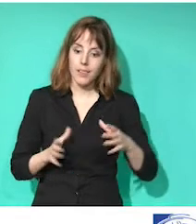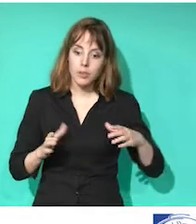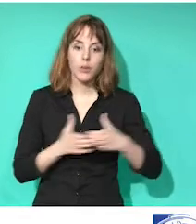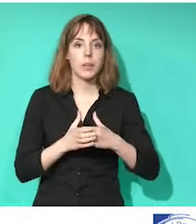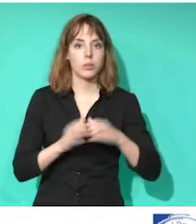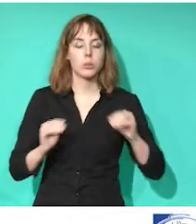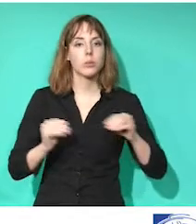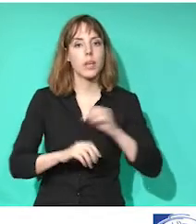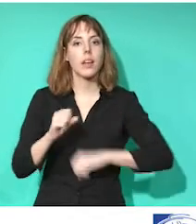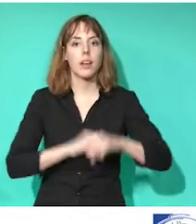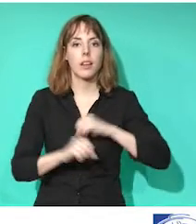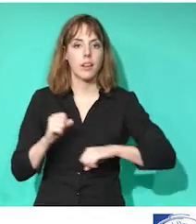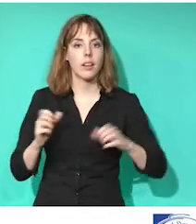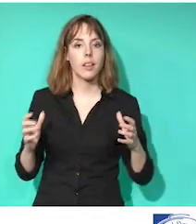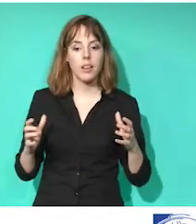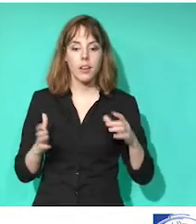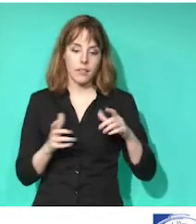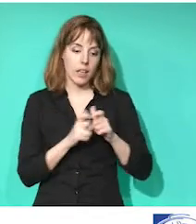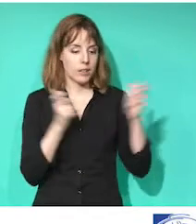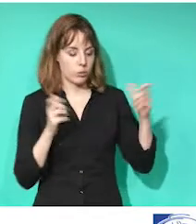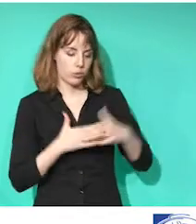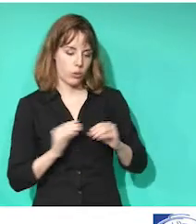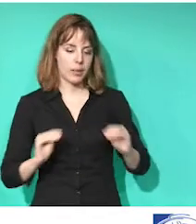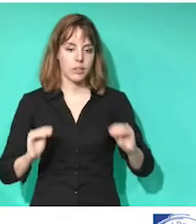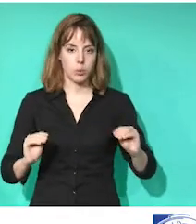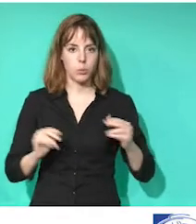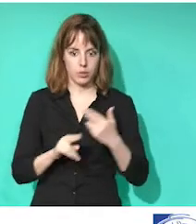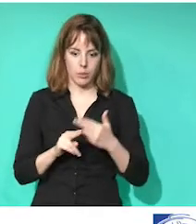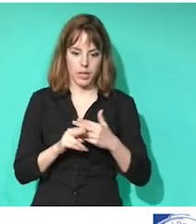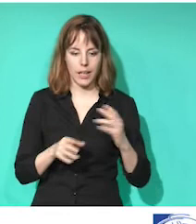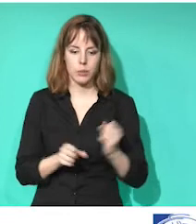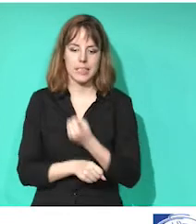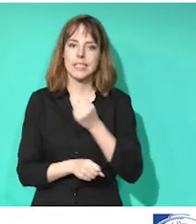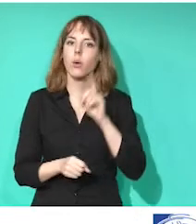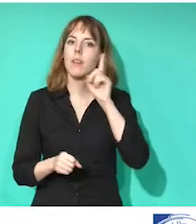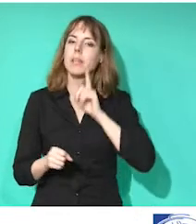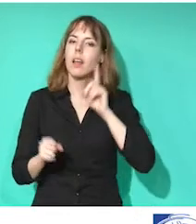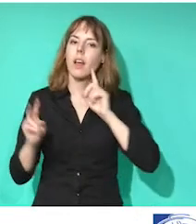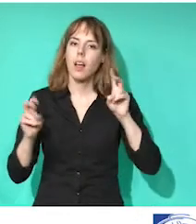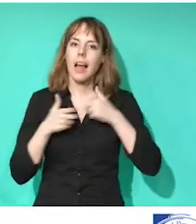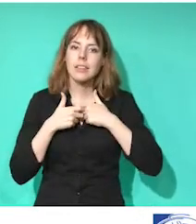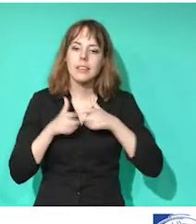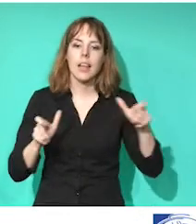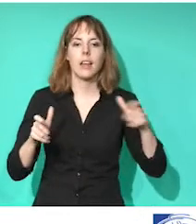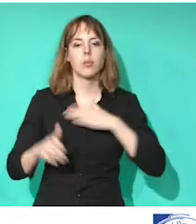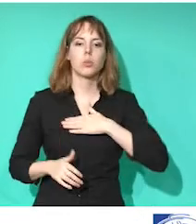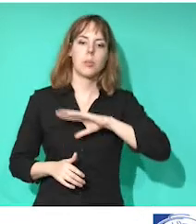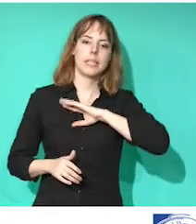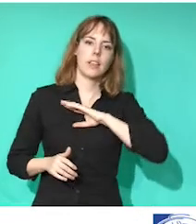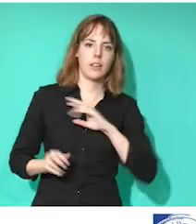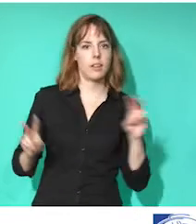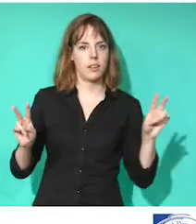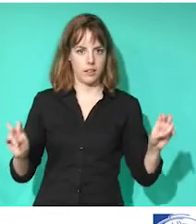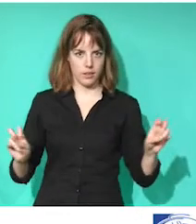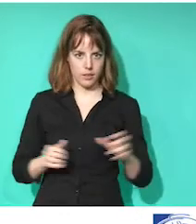formation avec notre institut de formation qui se nomme Réussir au féminin, accès aux responsabilités. Et donc cette formation, elle